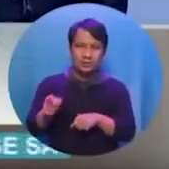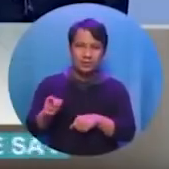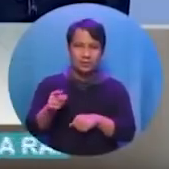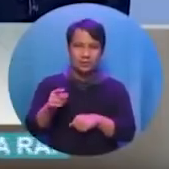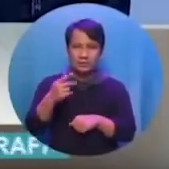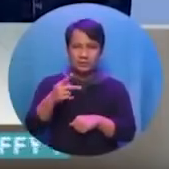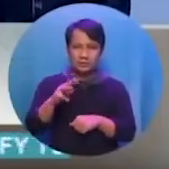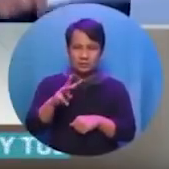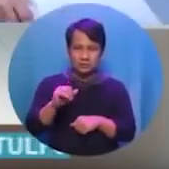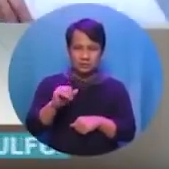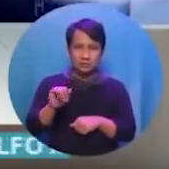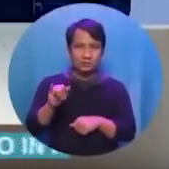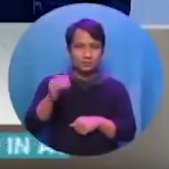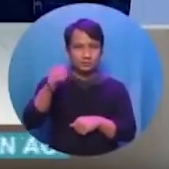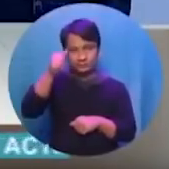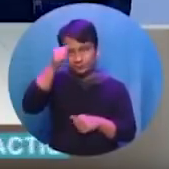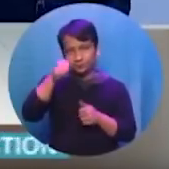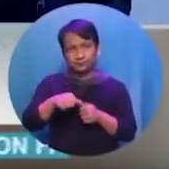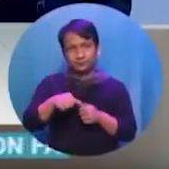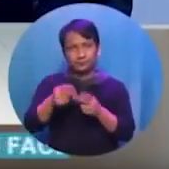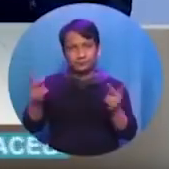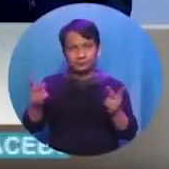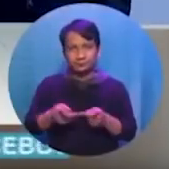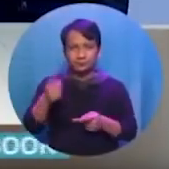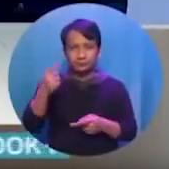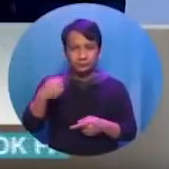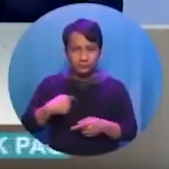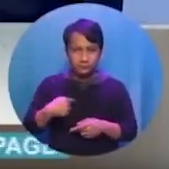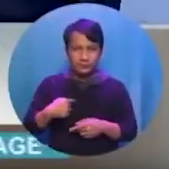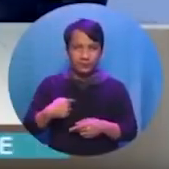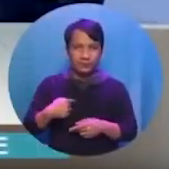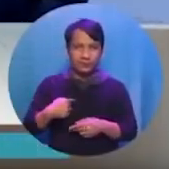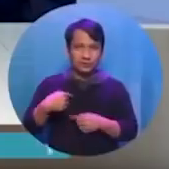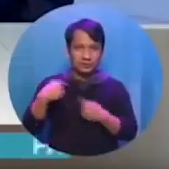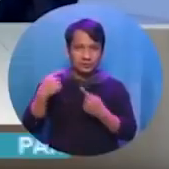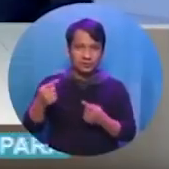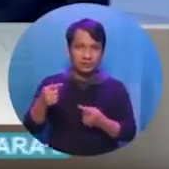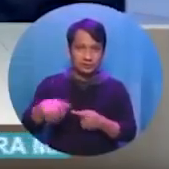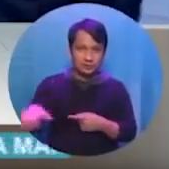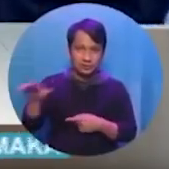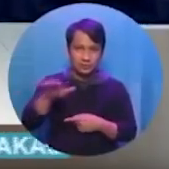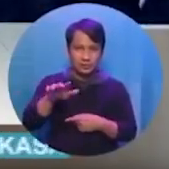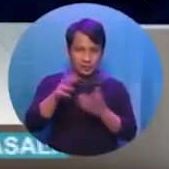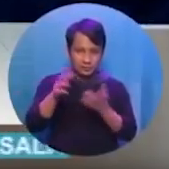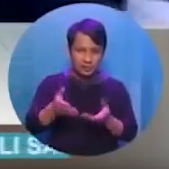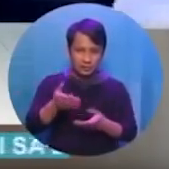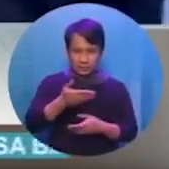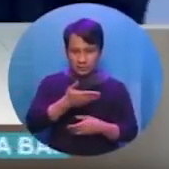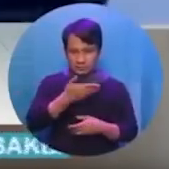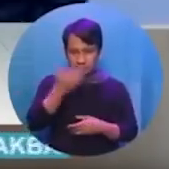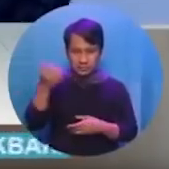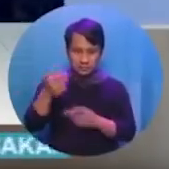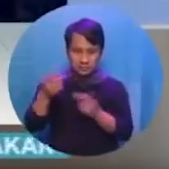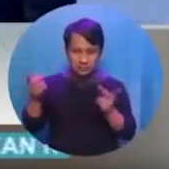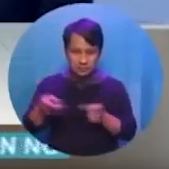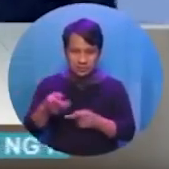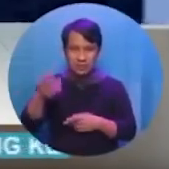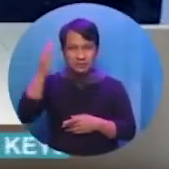Kauai is a very memorable place for me. All over na sa Amerika, pinaka-memorable po sa akin